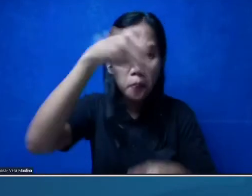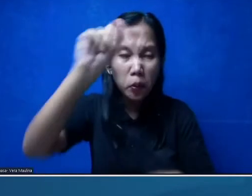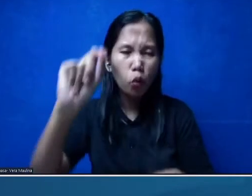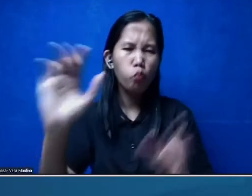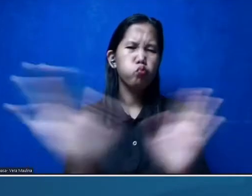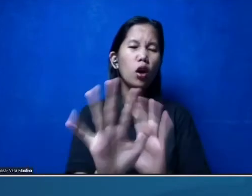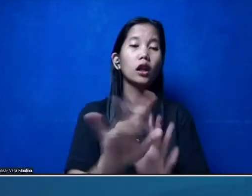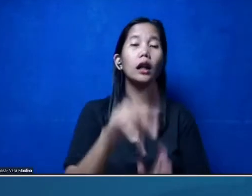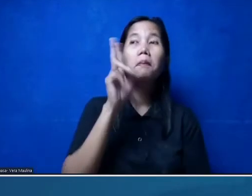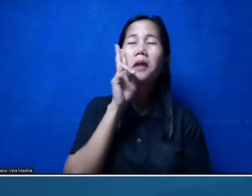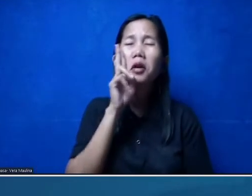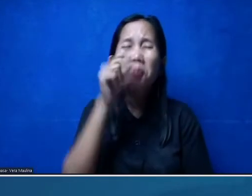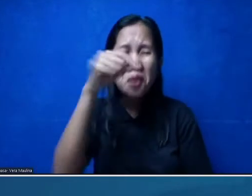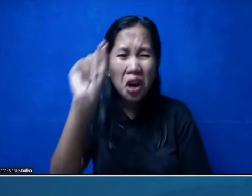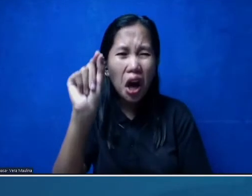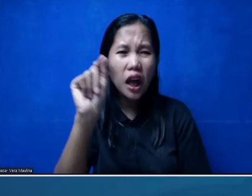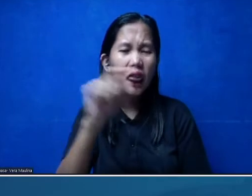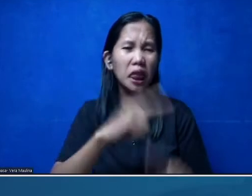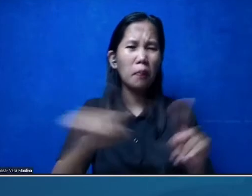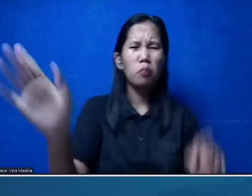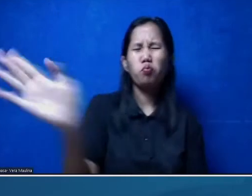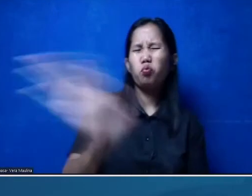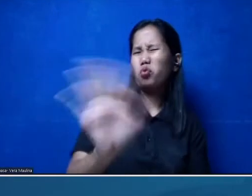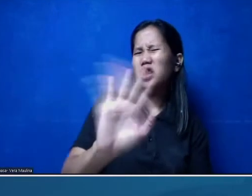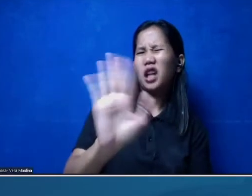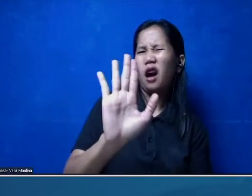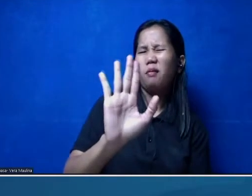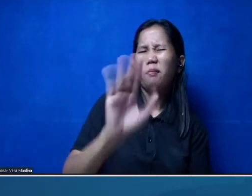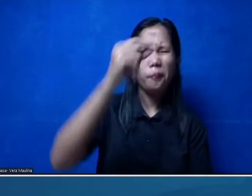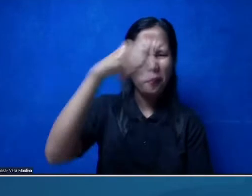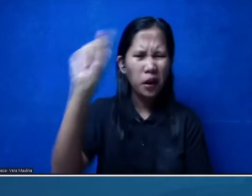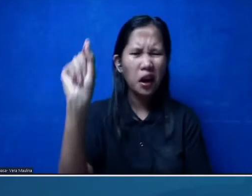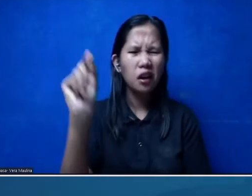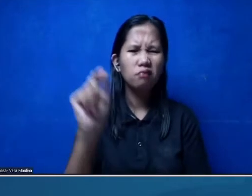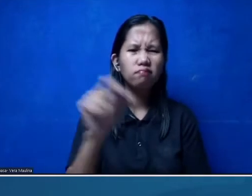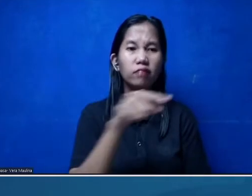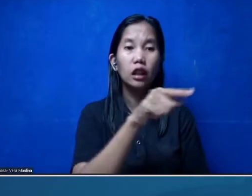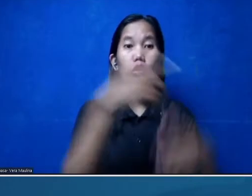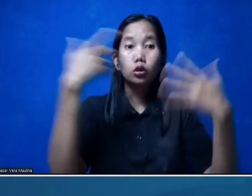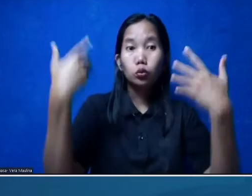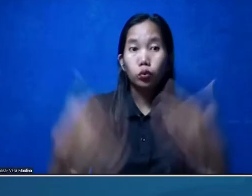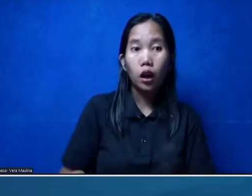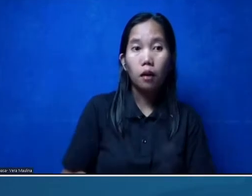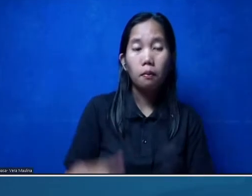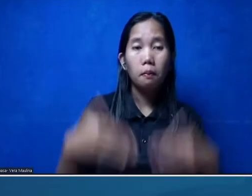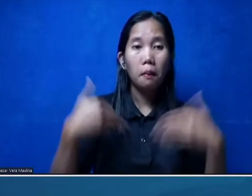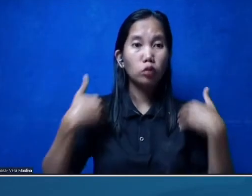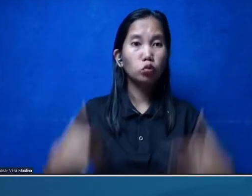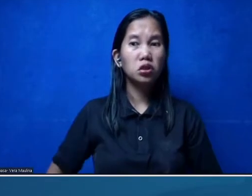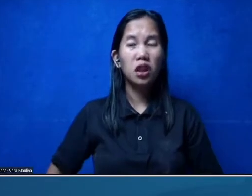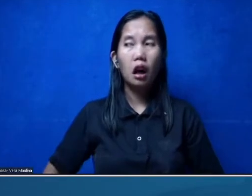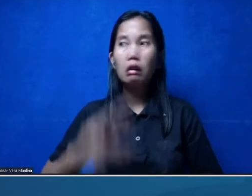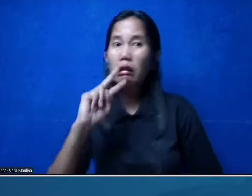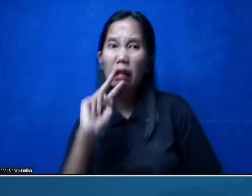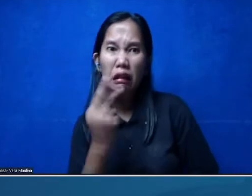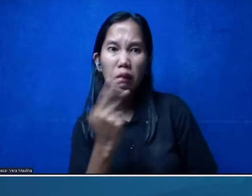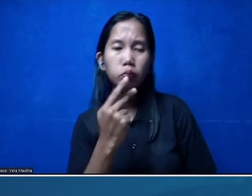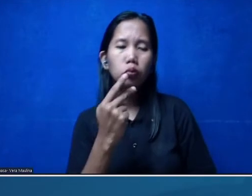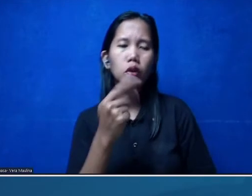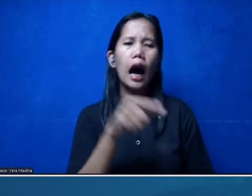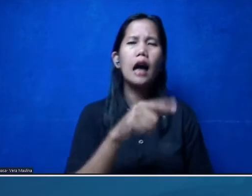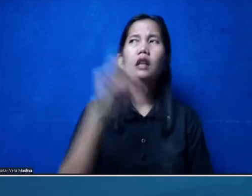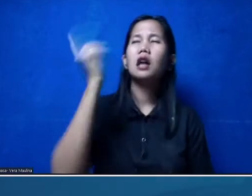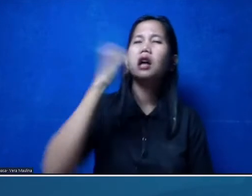dan uap warga dia siap membunuh manusia ialah yang membuat manusia Ini akhirnya tidak mendapat